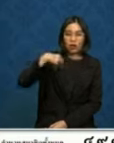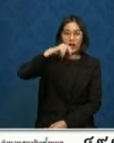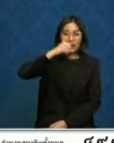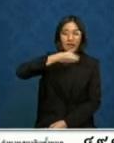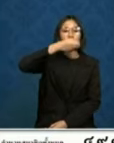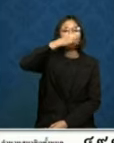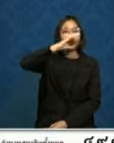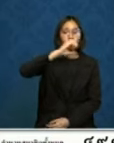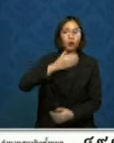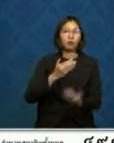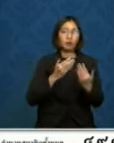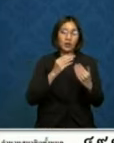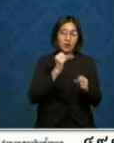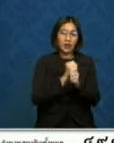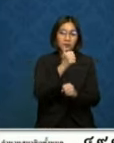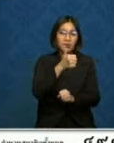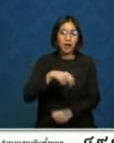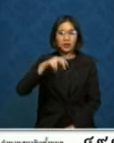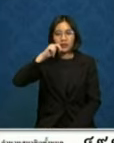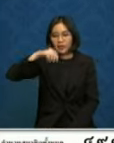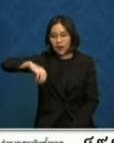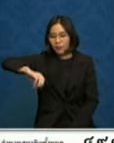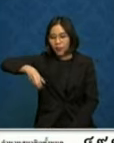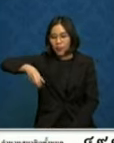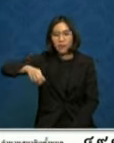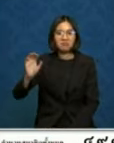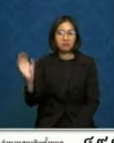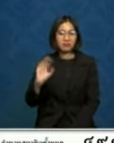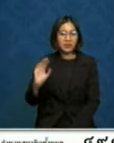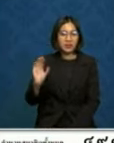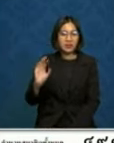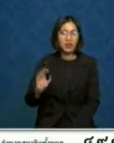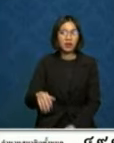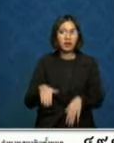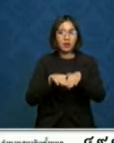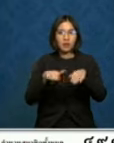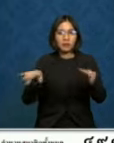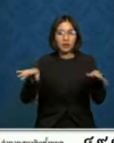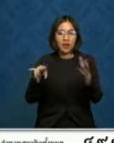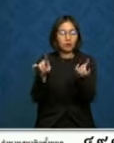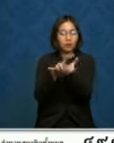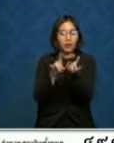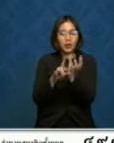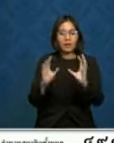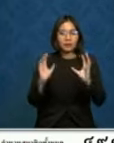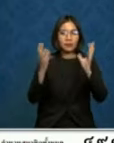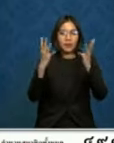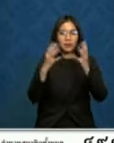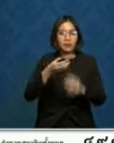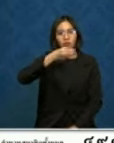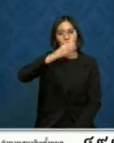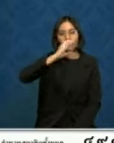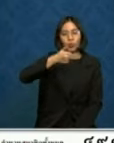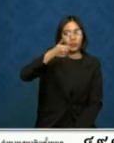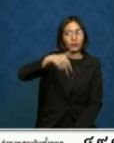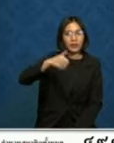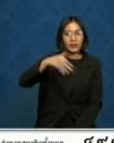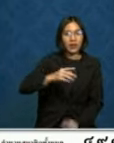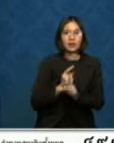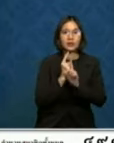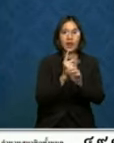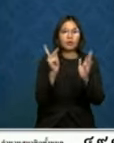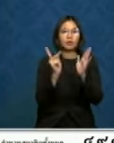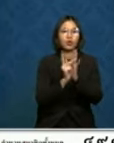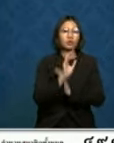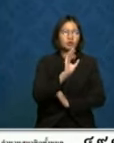ที่เอาไว้อุปโภคบริโภคไม่ใช่น้ำก๊อกน้ำประปาที่ไม่ได้มีคุณภาพมาตรฐานที่สามารถอุปโภคบริโภคได้ตามกฎ